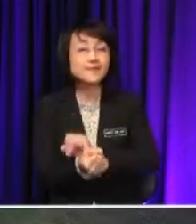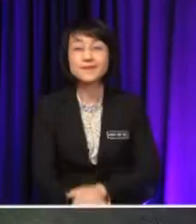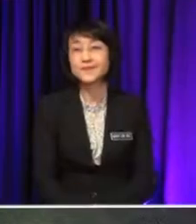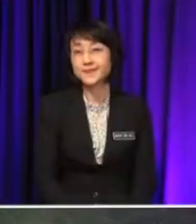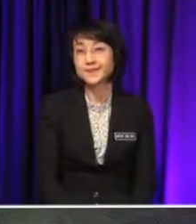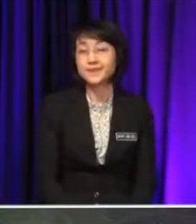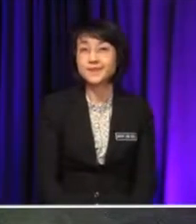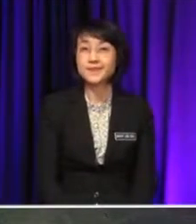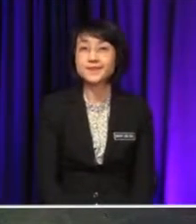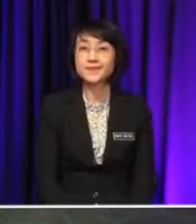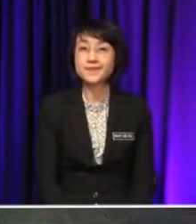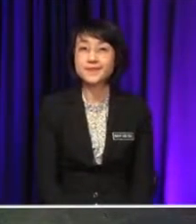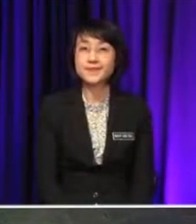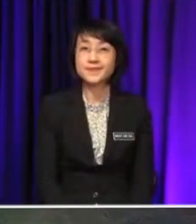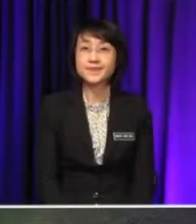pembelajaran